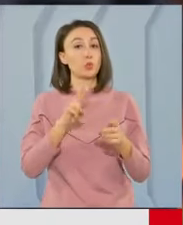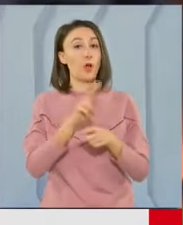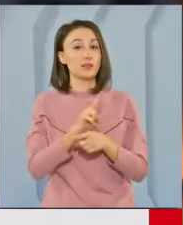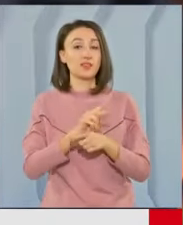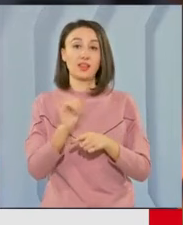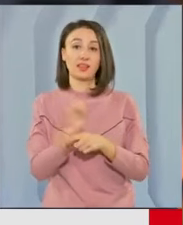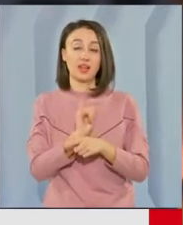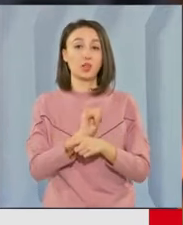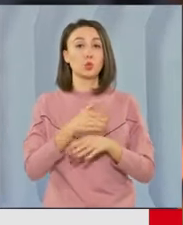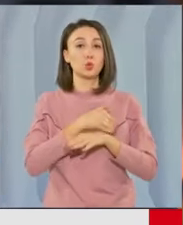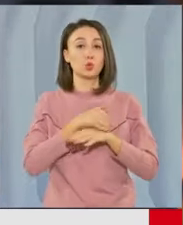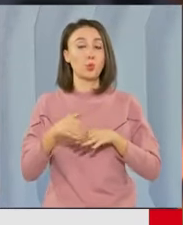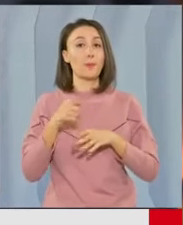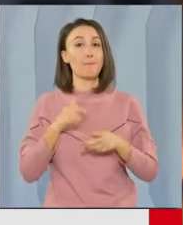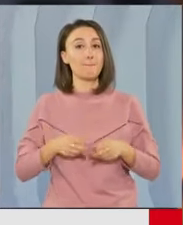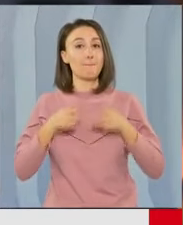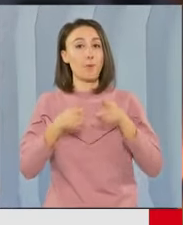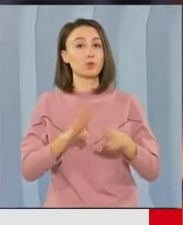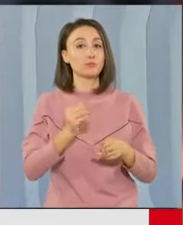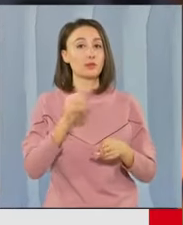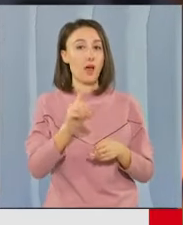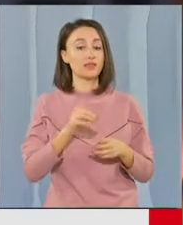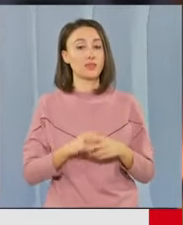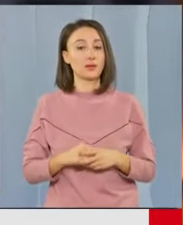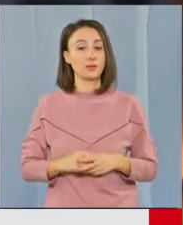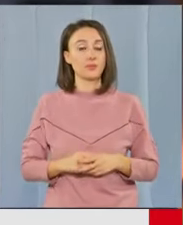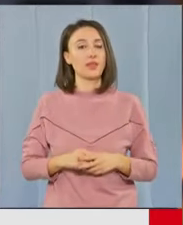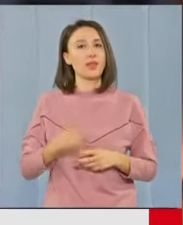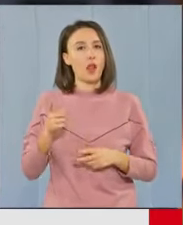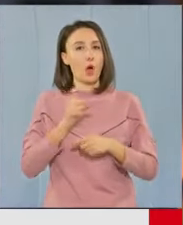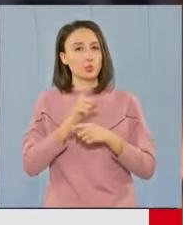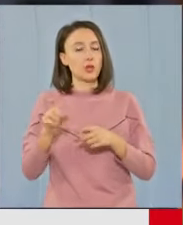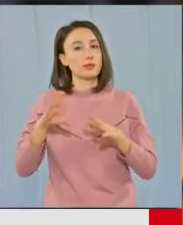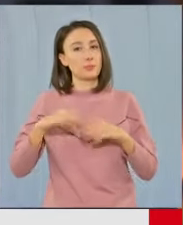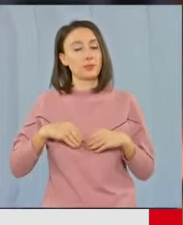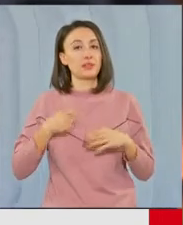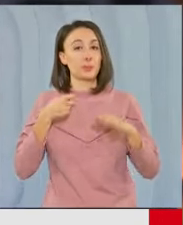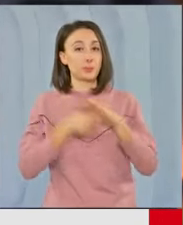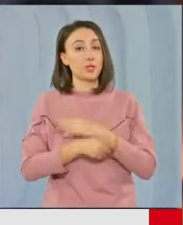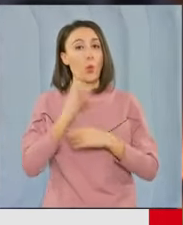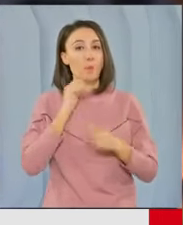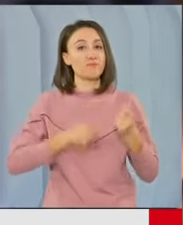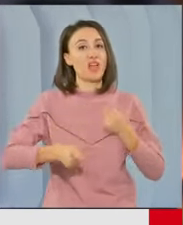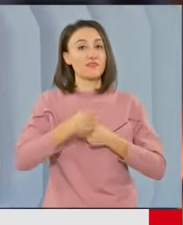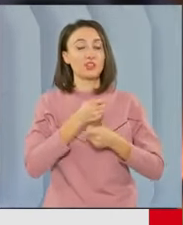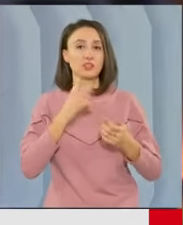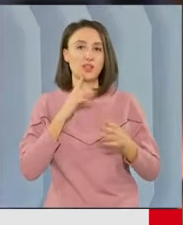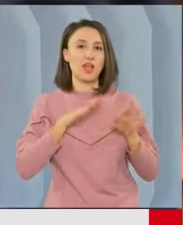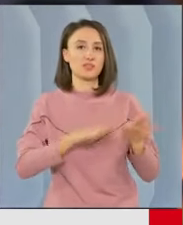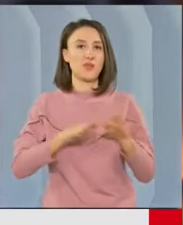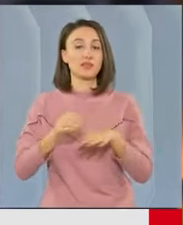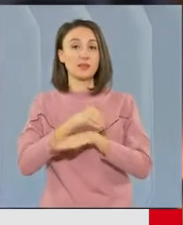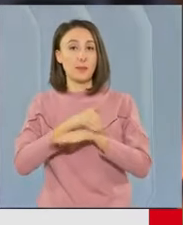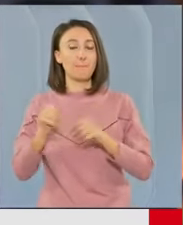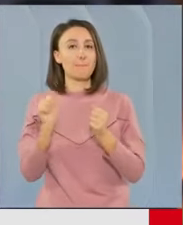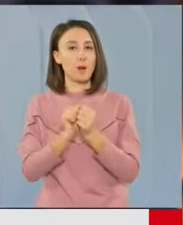află directorul de la Drumuri și Poduri Bârlad. Daniel Buzămăt este acuzat că a primit mită de la un om de afaceri ca să-i asfalteze